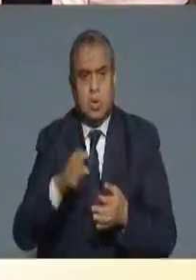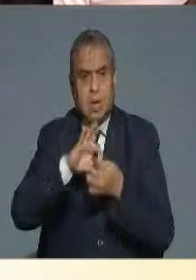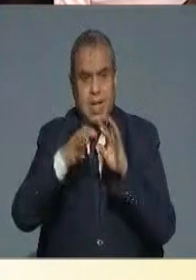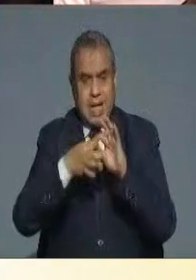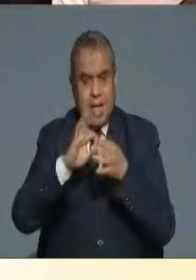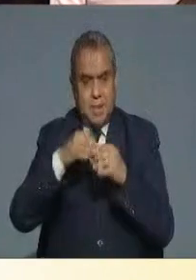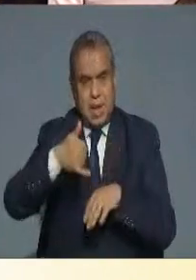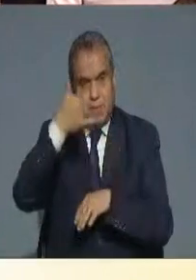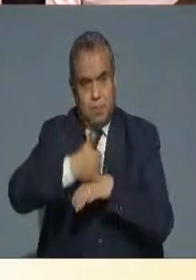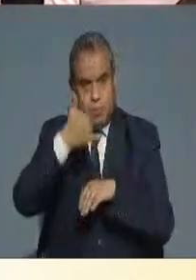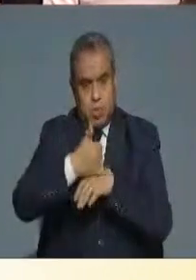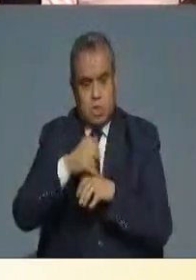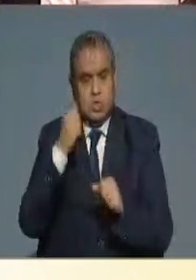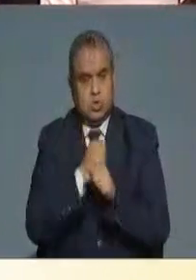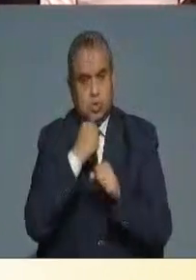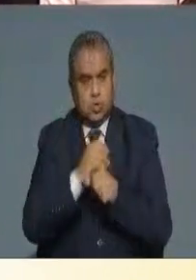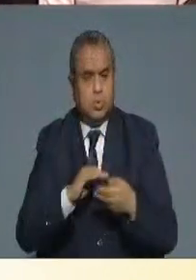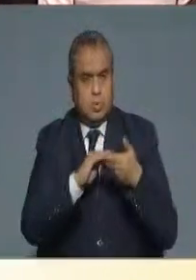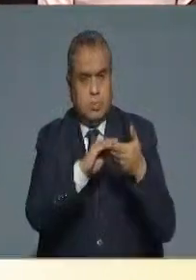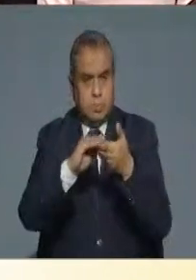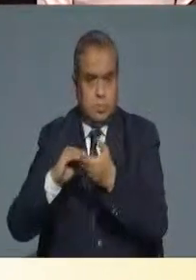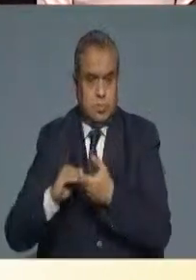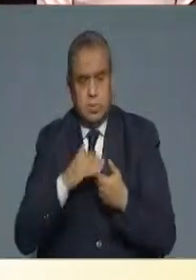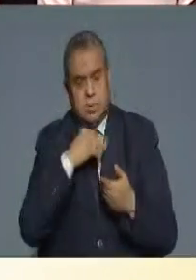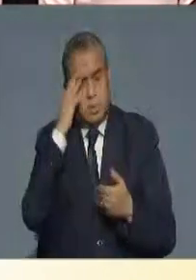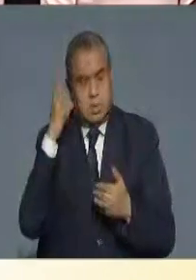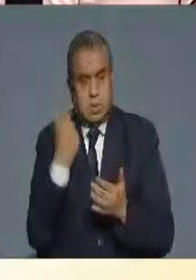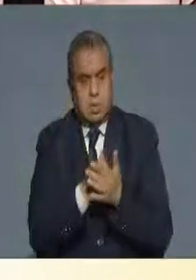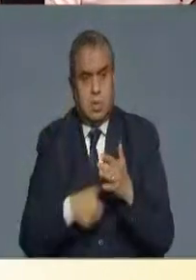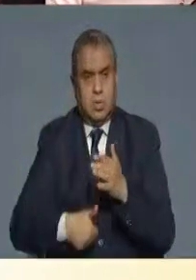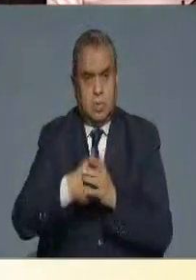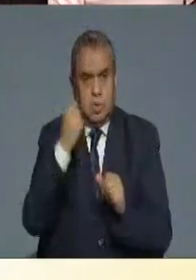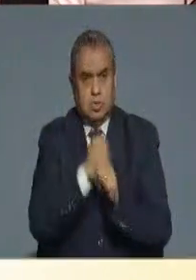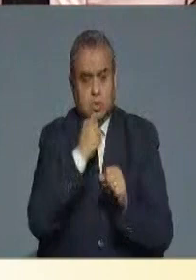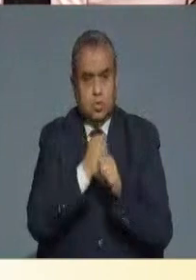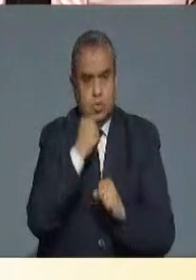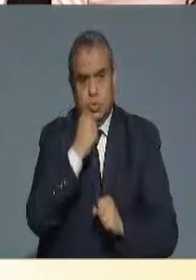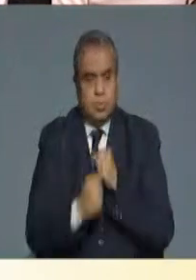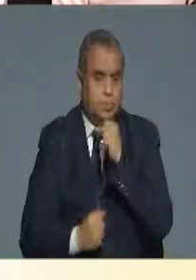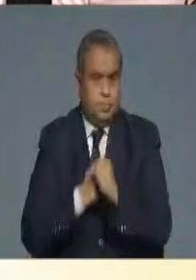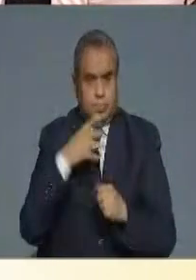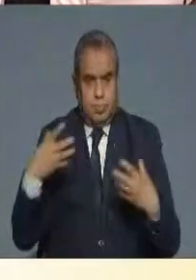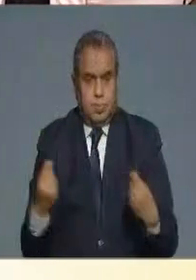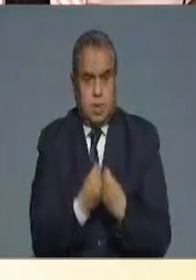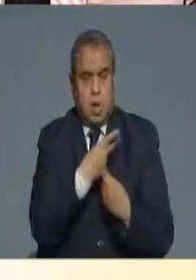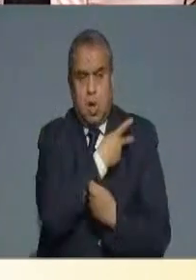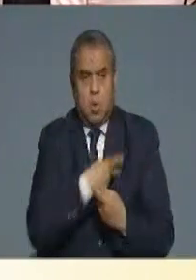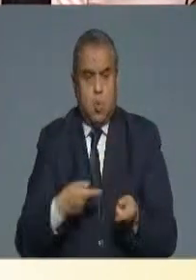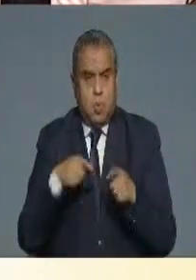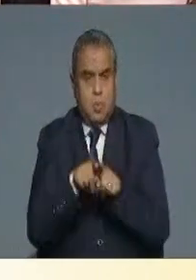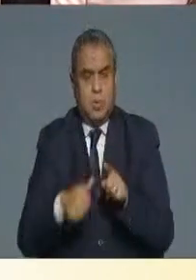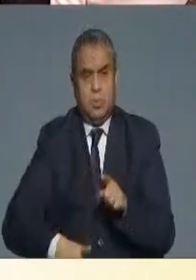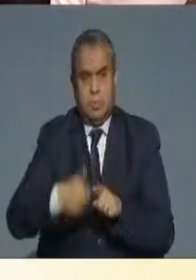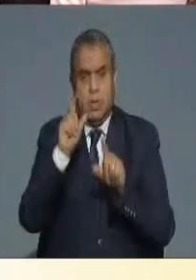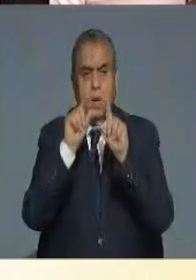بالشكر إلى منظمات المجتمع المدني العاملة في هذا المجال التي تتضافر جهودها